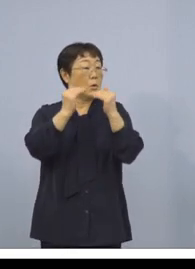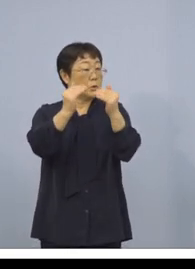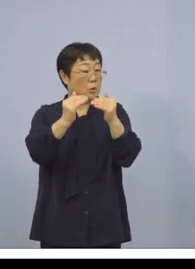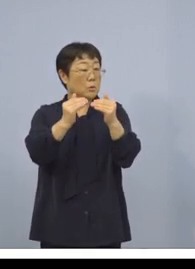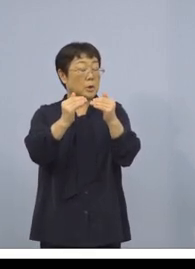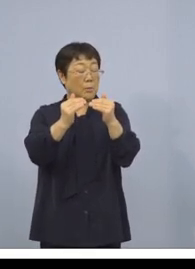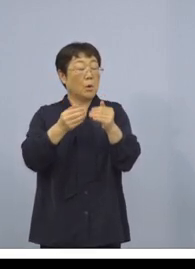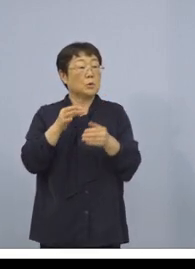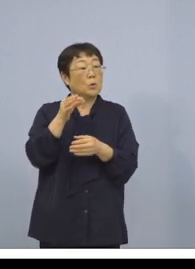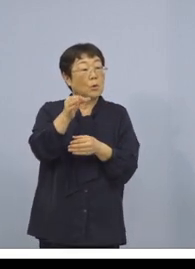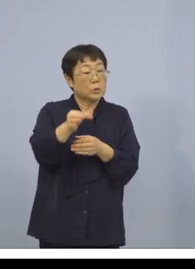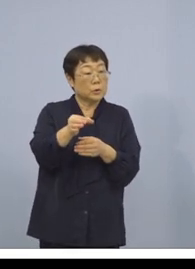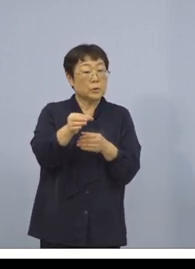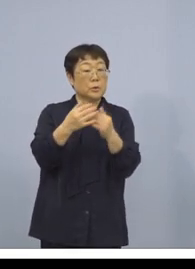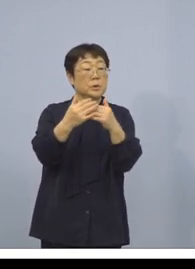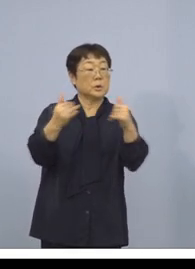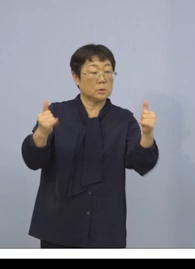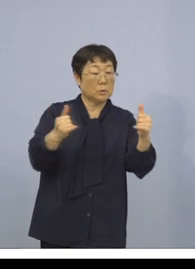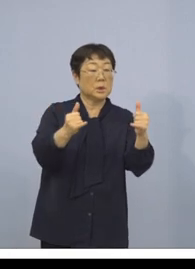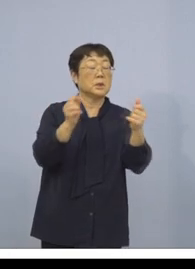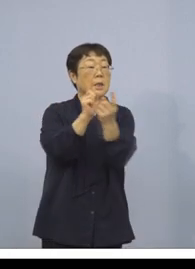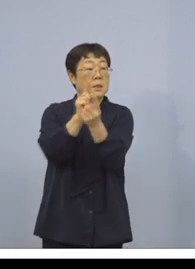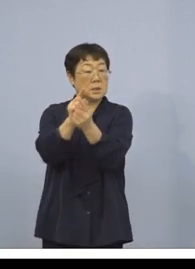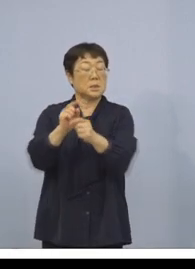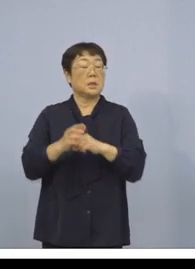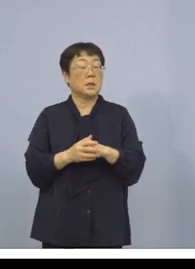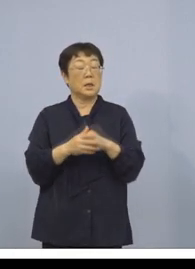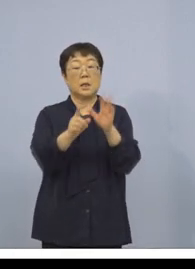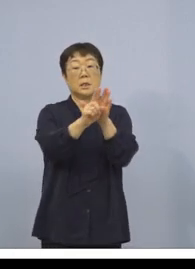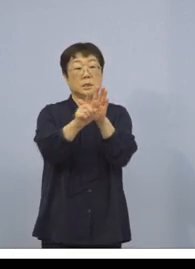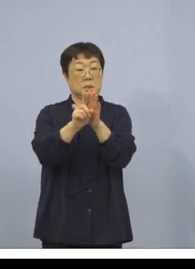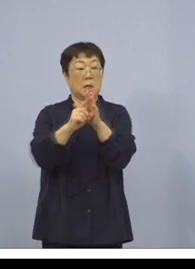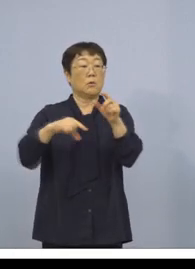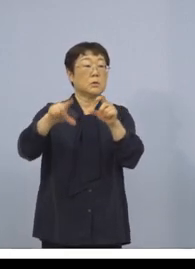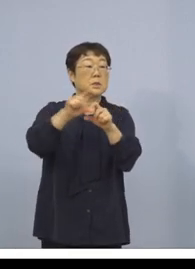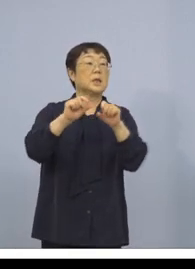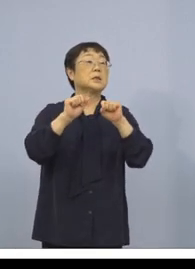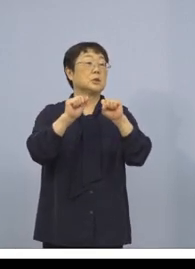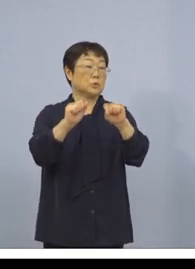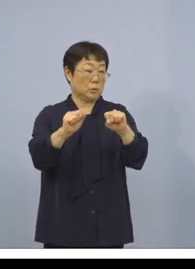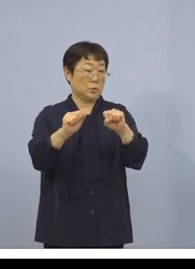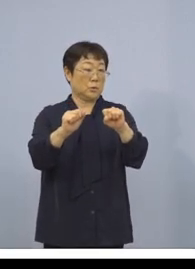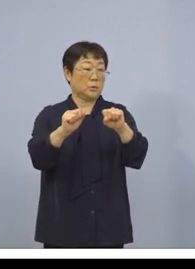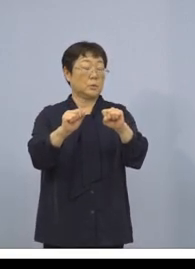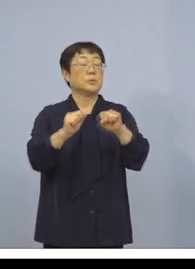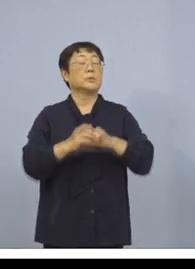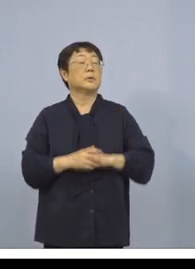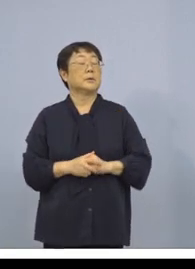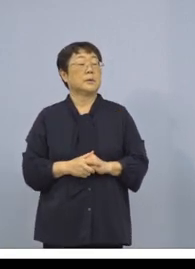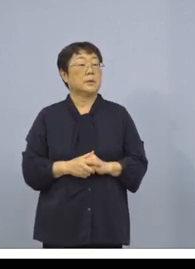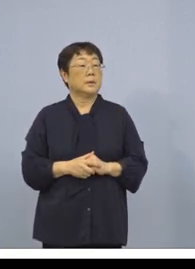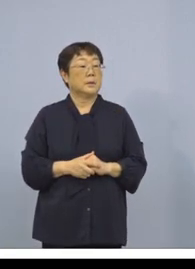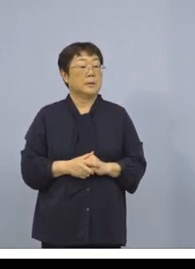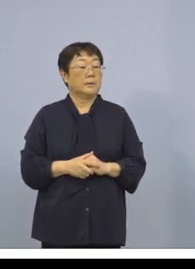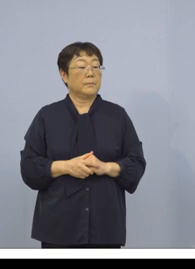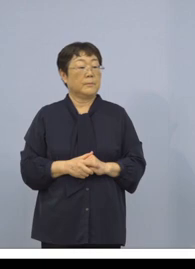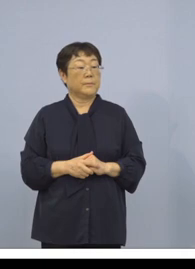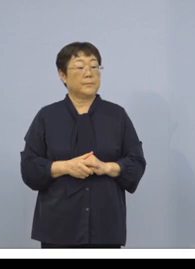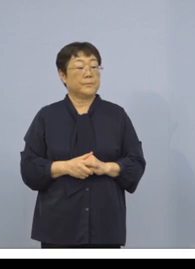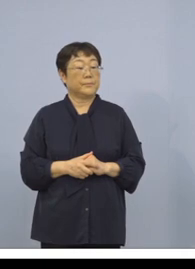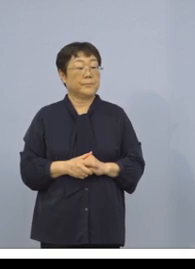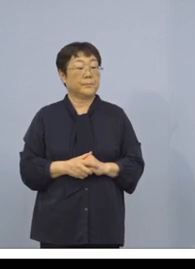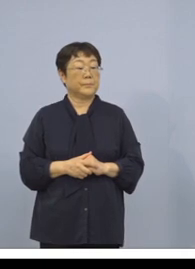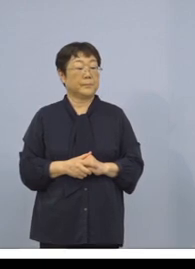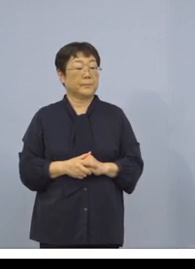していただける方々に対してですね、支援をしていただくということが、肝に、な